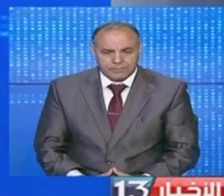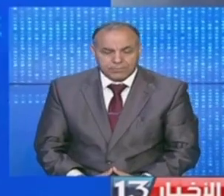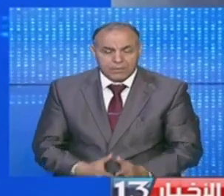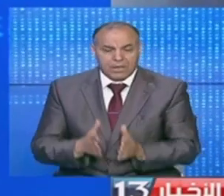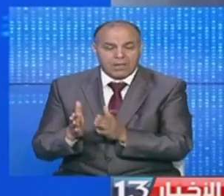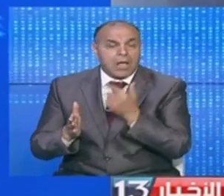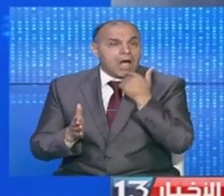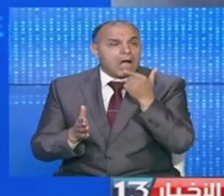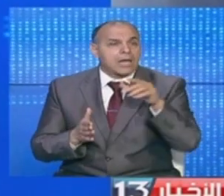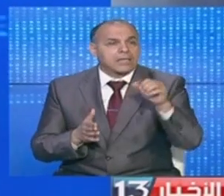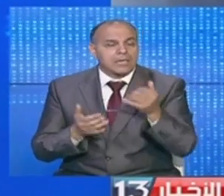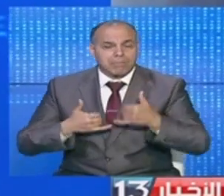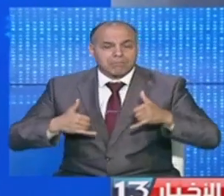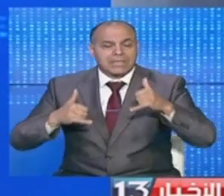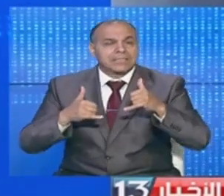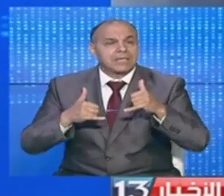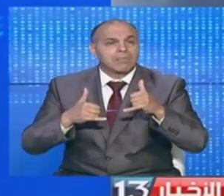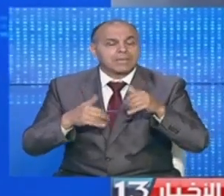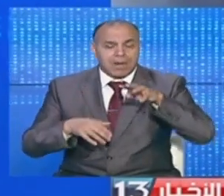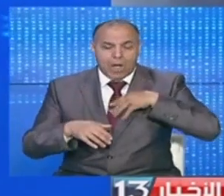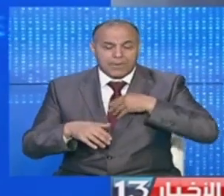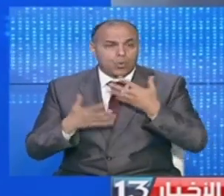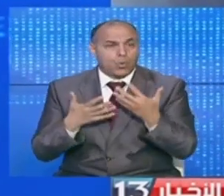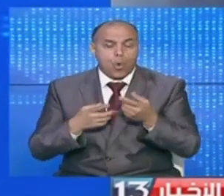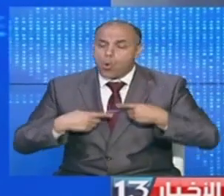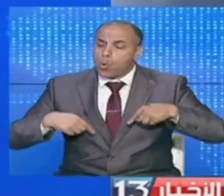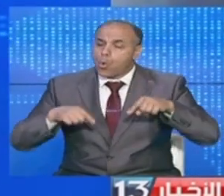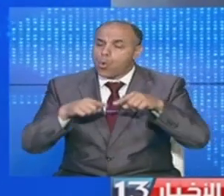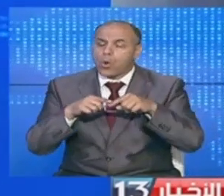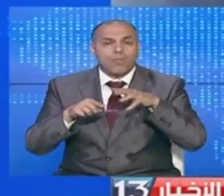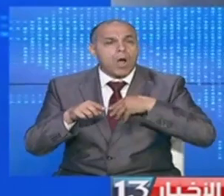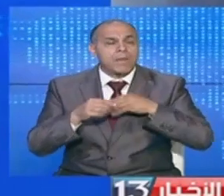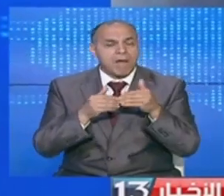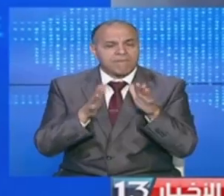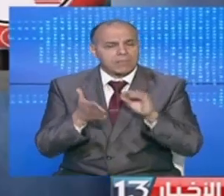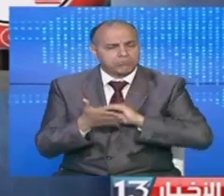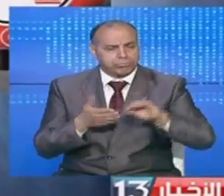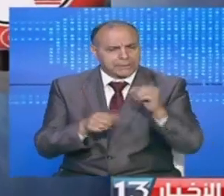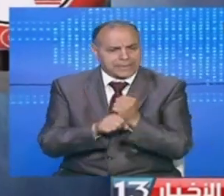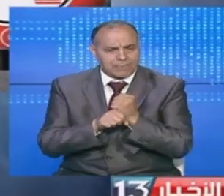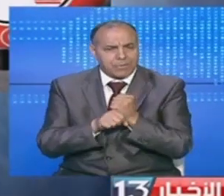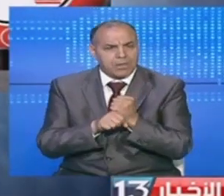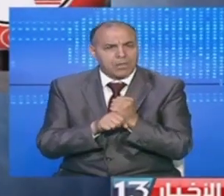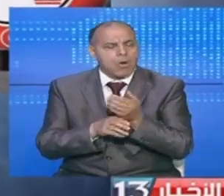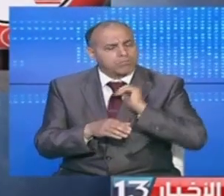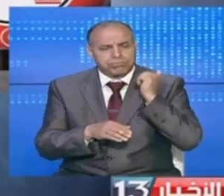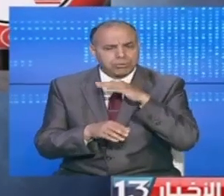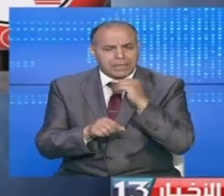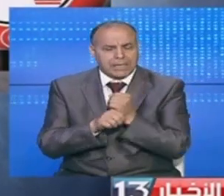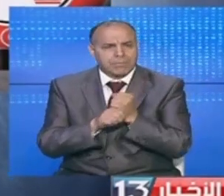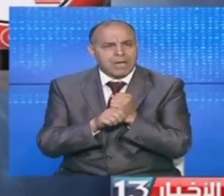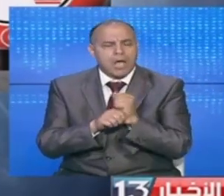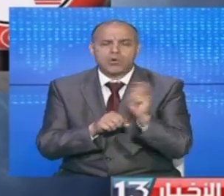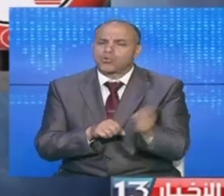من جهته دعا مجلس الهيئة الوطنية للمحامين جميع المحامين إلى فتح مكاتبهم ومباشرة العمل